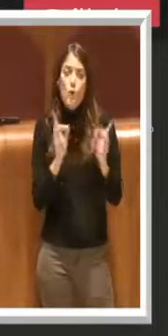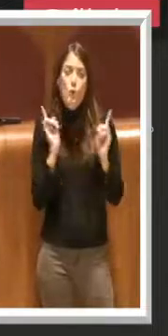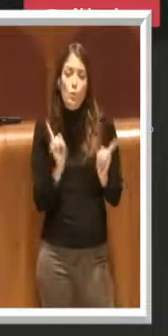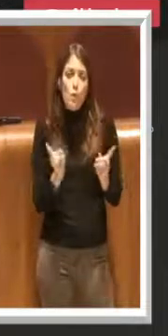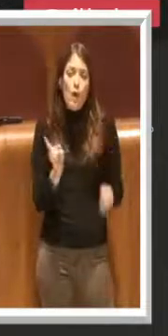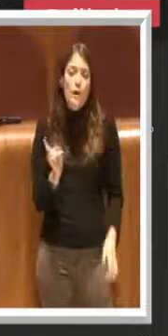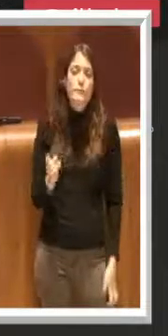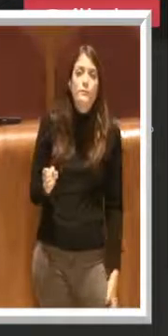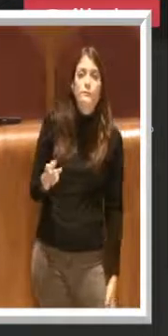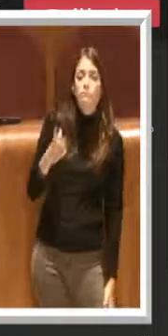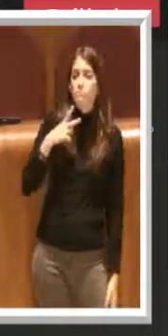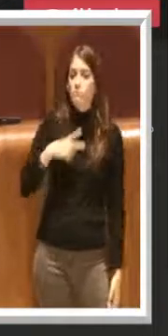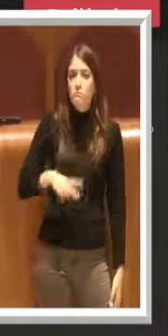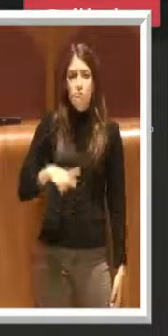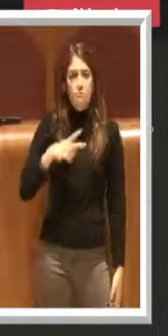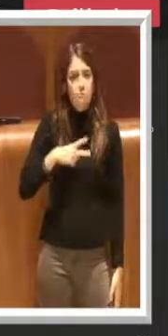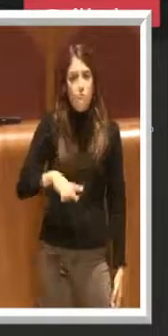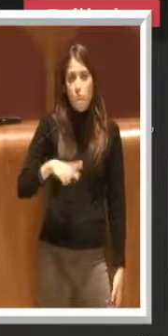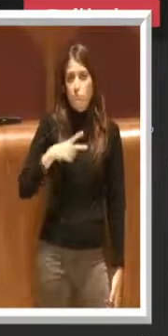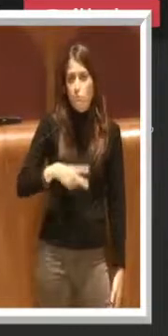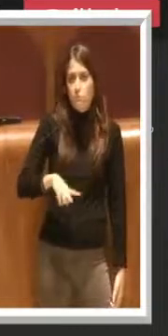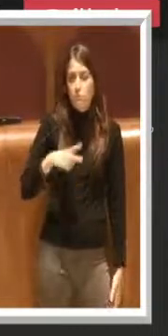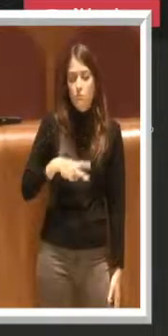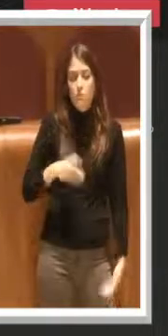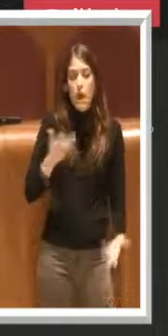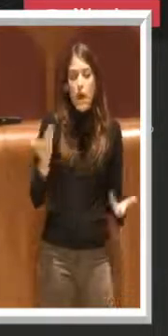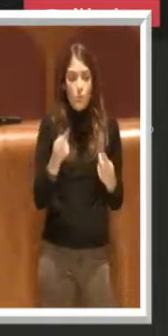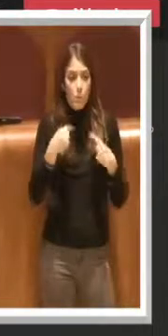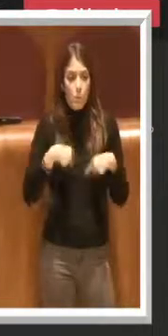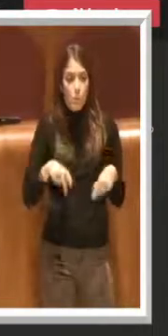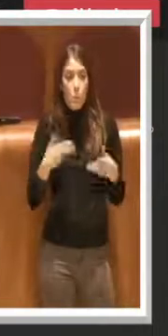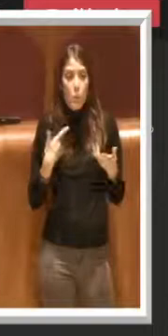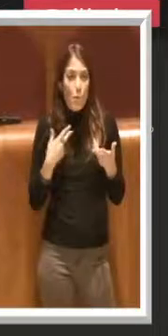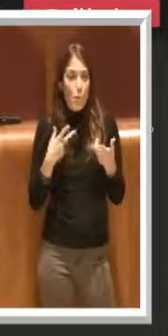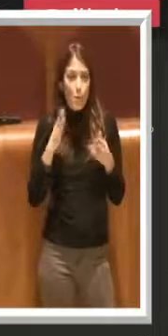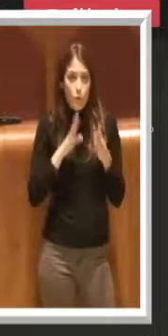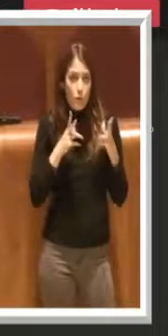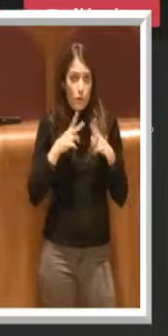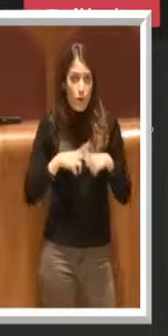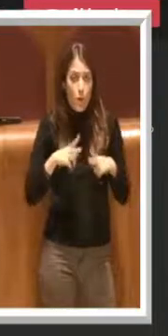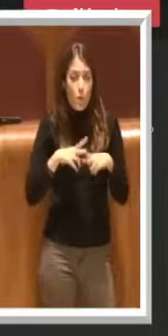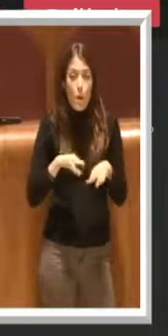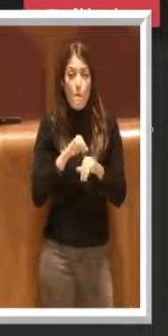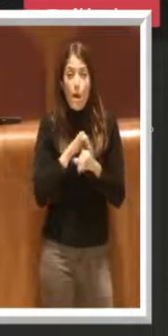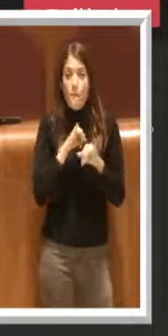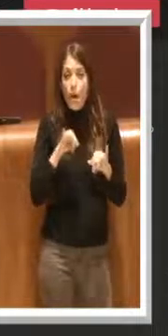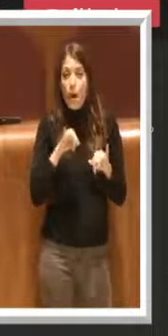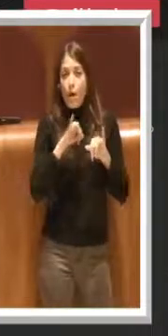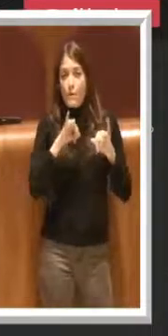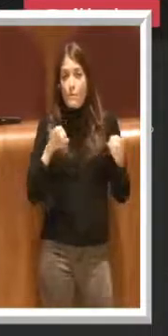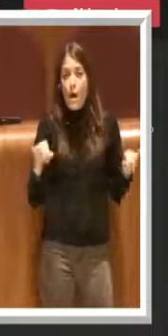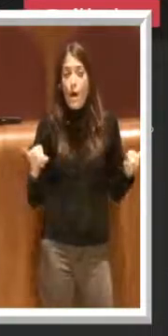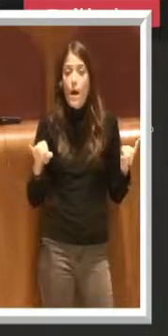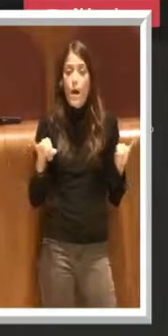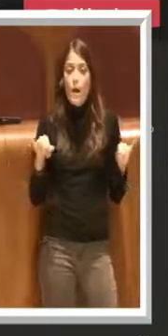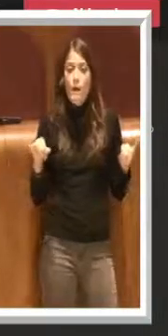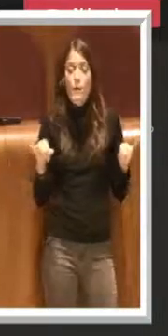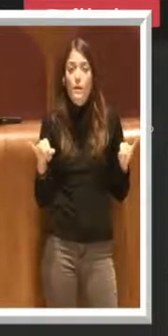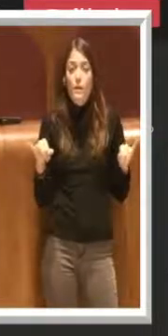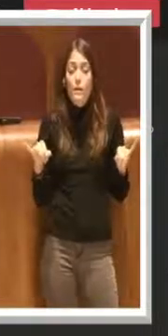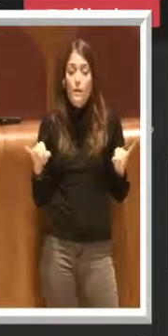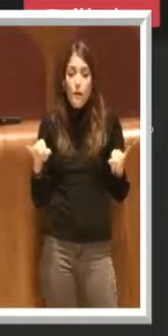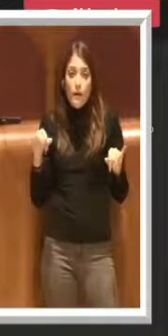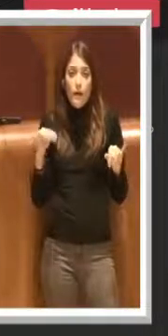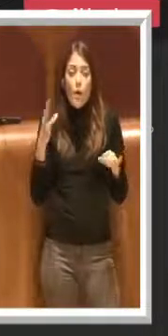stato sereno e tranquillo, almeno da parte nostra, e soprattutto mai ha